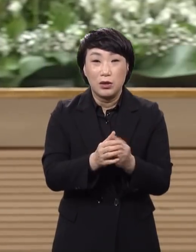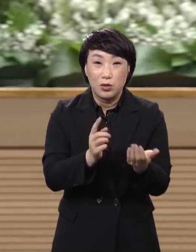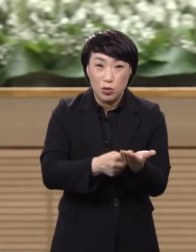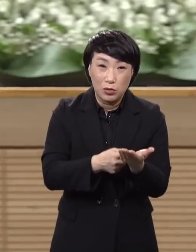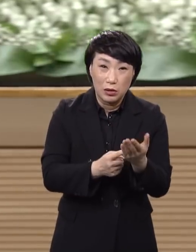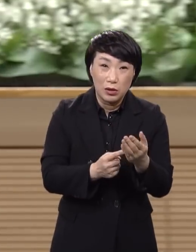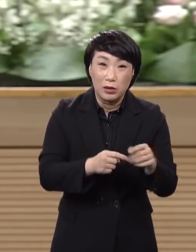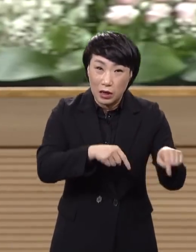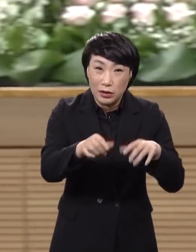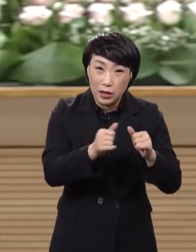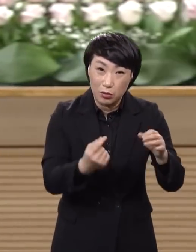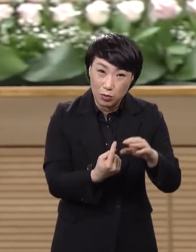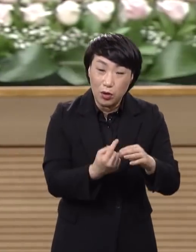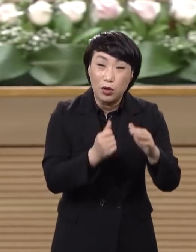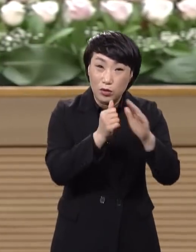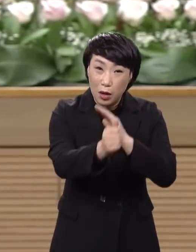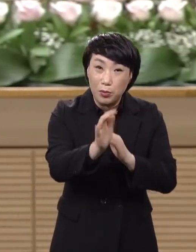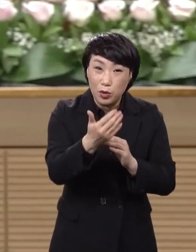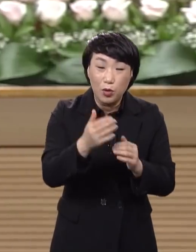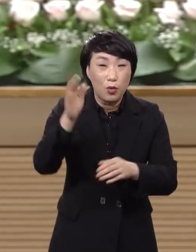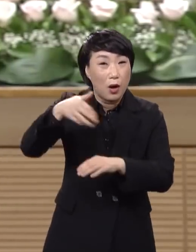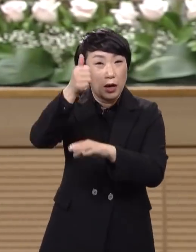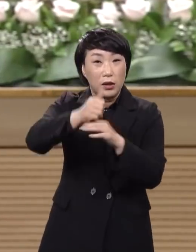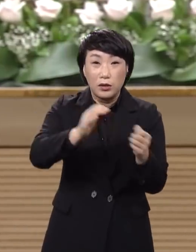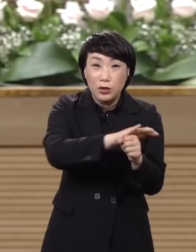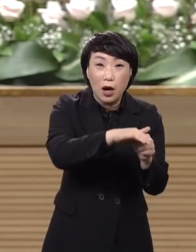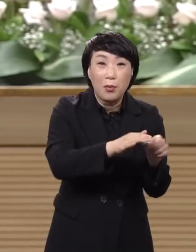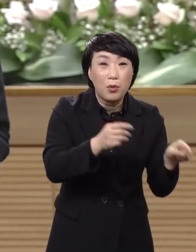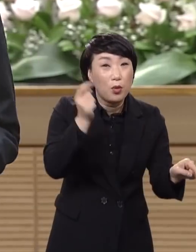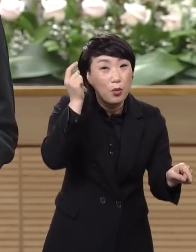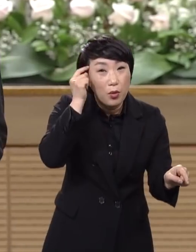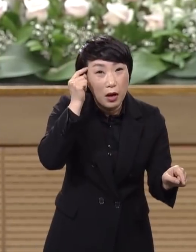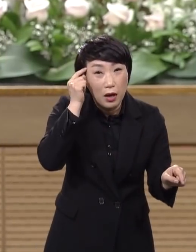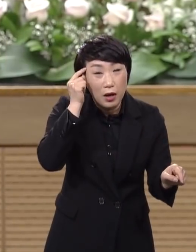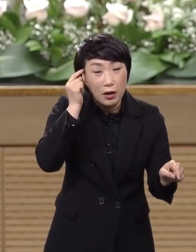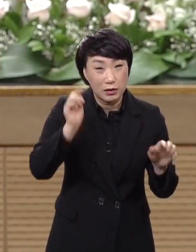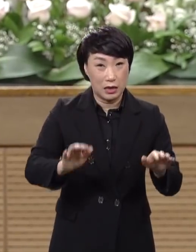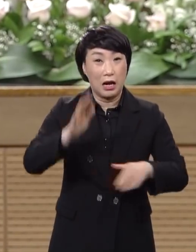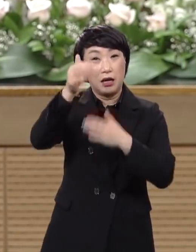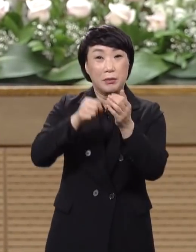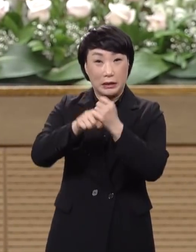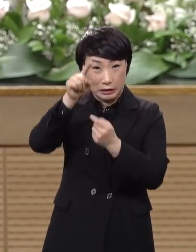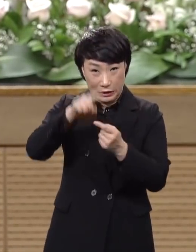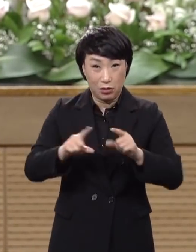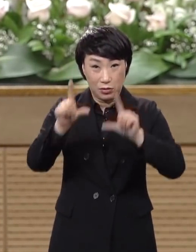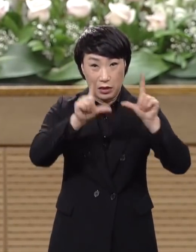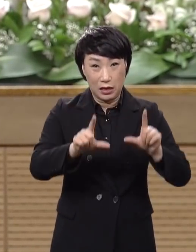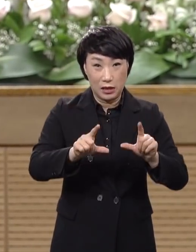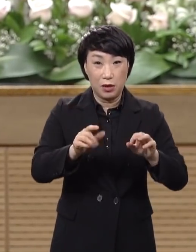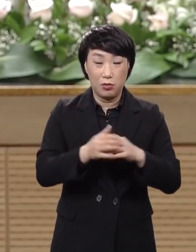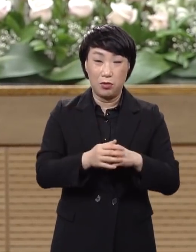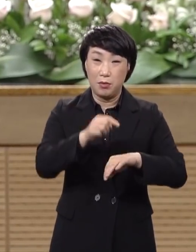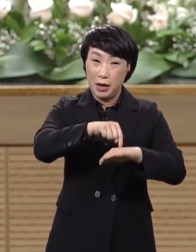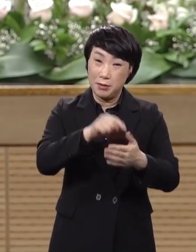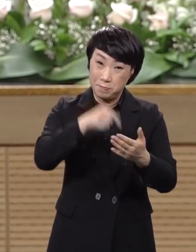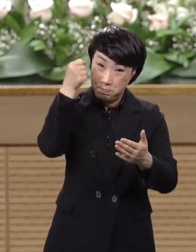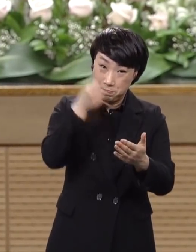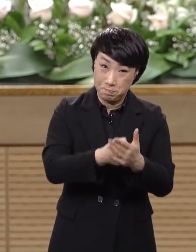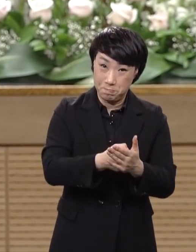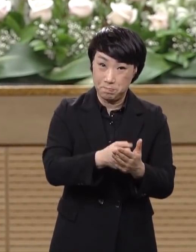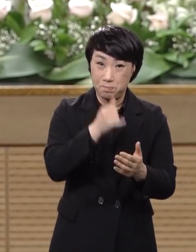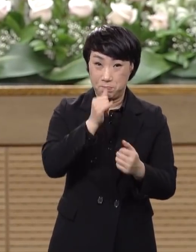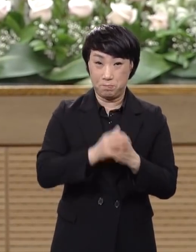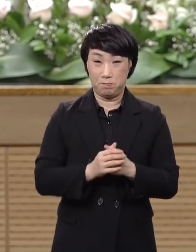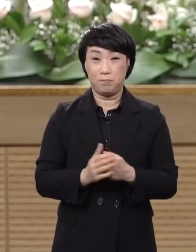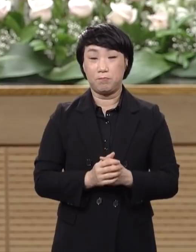됐으며 왕의 총애를 입었을까? 하나님의 뜻대로 살리라고 작정할